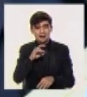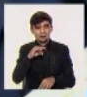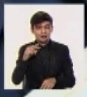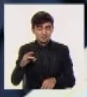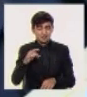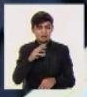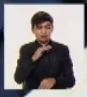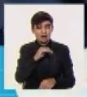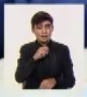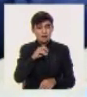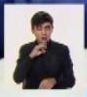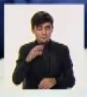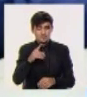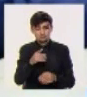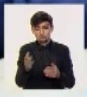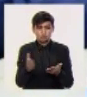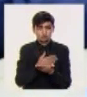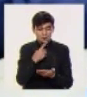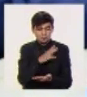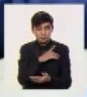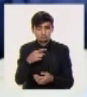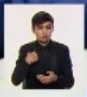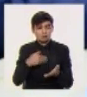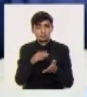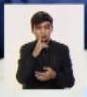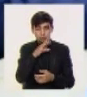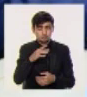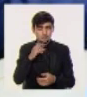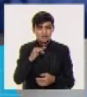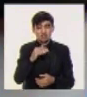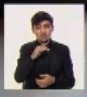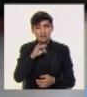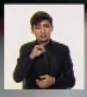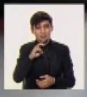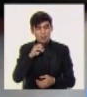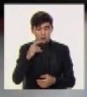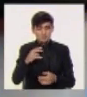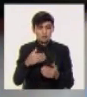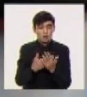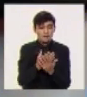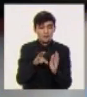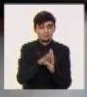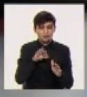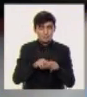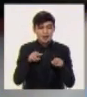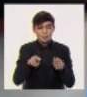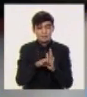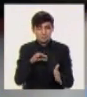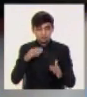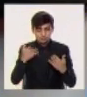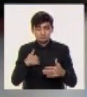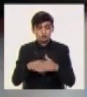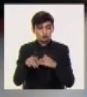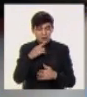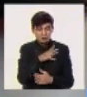Жапарову на его требование уйти с поста президента. Жээнбеков сказал, что сделает это после проведения в стране новых парламентских выборов. После